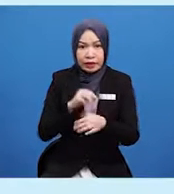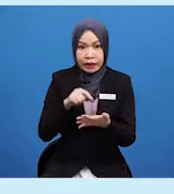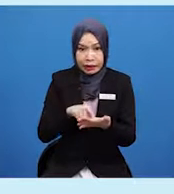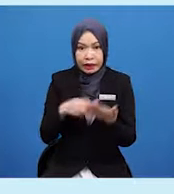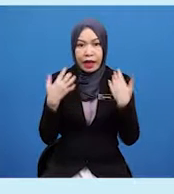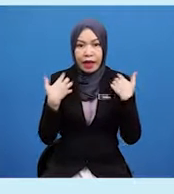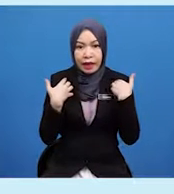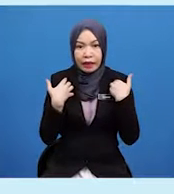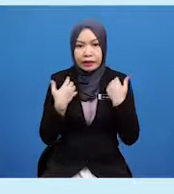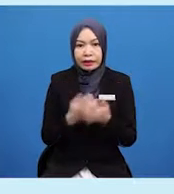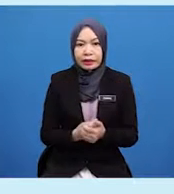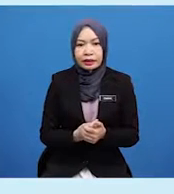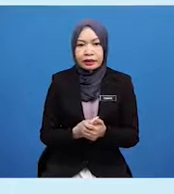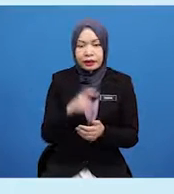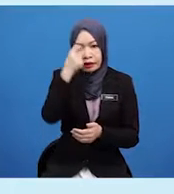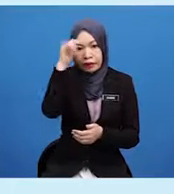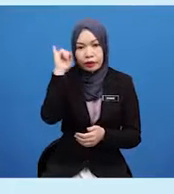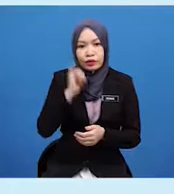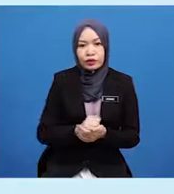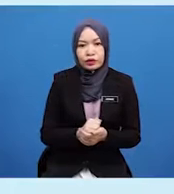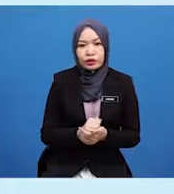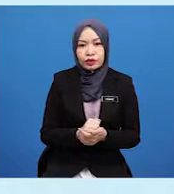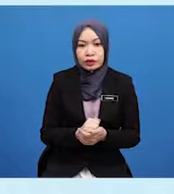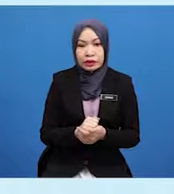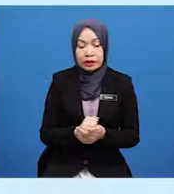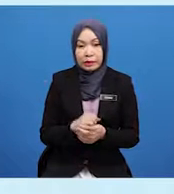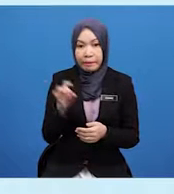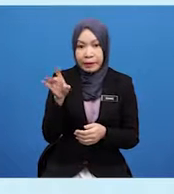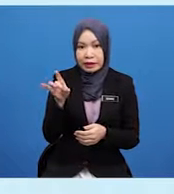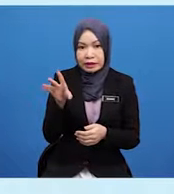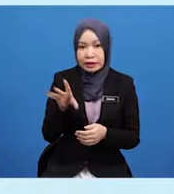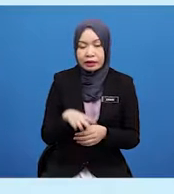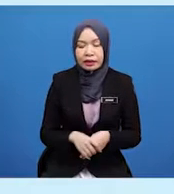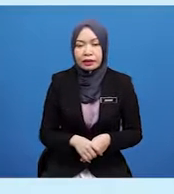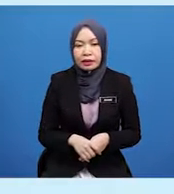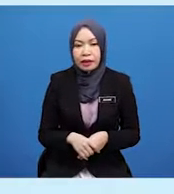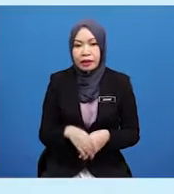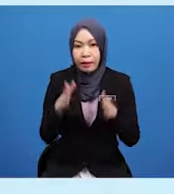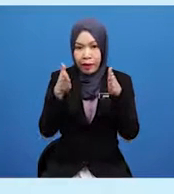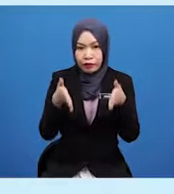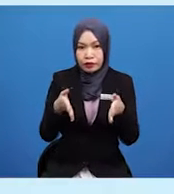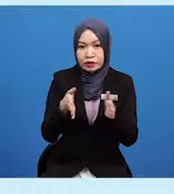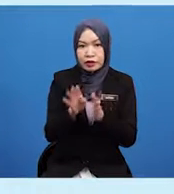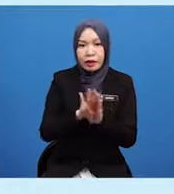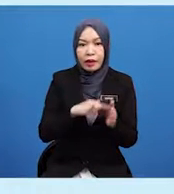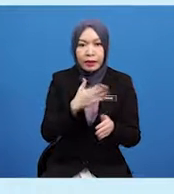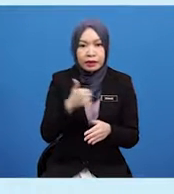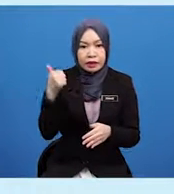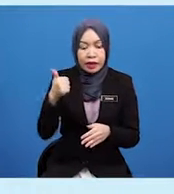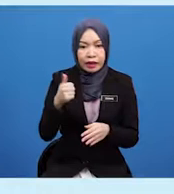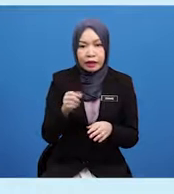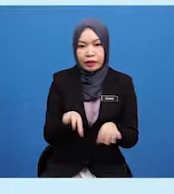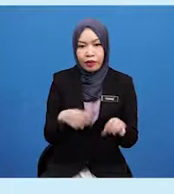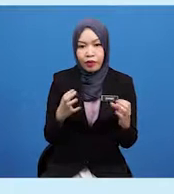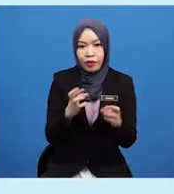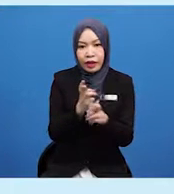kau sedang besi manusia pada zaman ini bejat menghasilkan inovasi logam besi dan